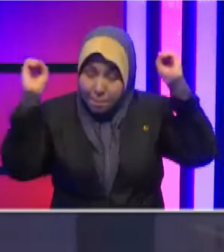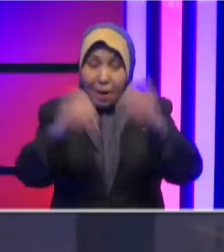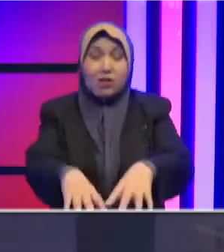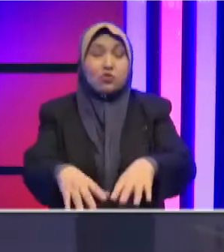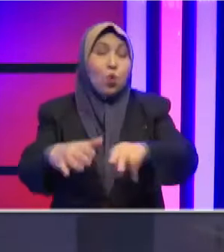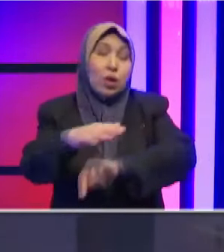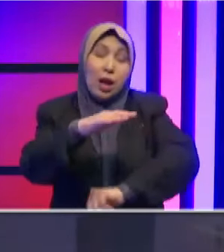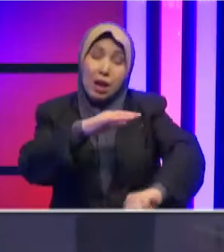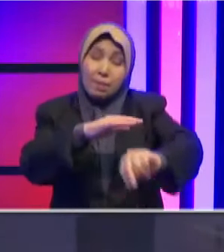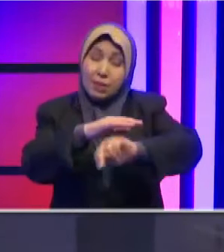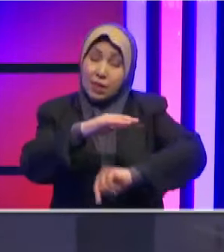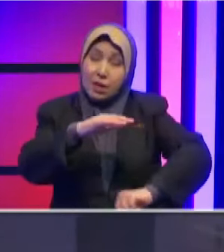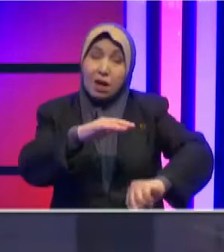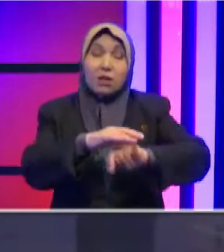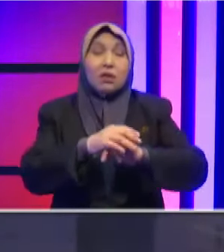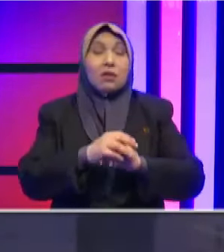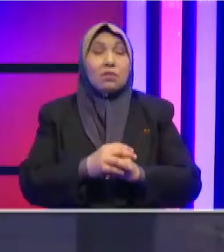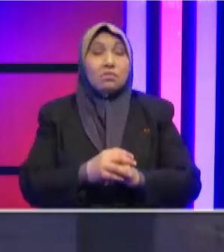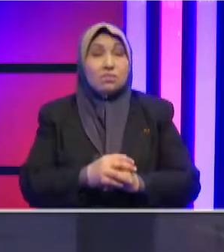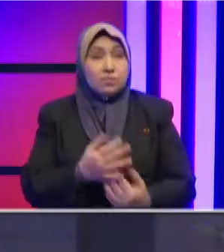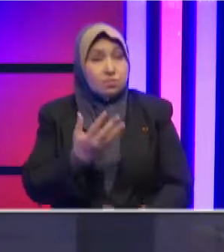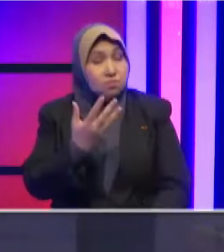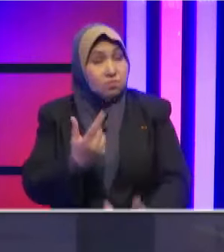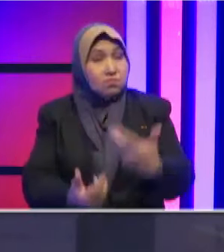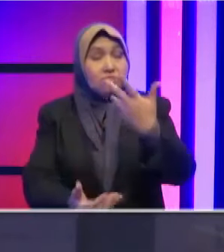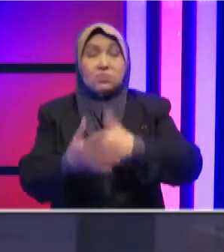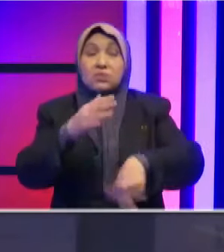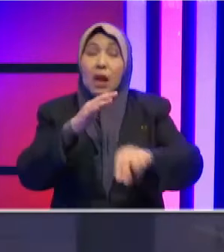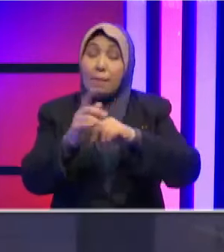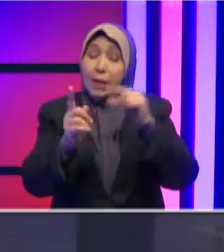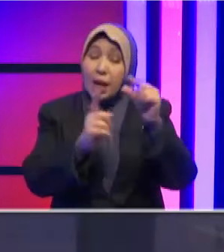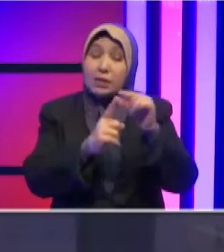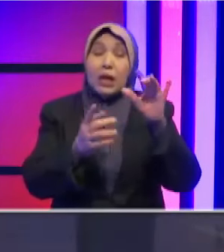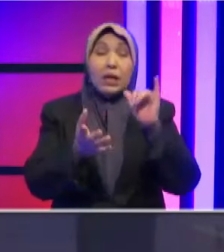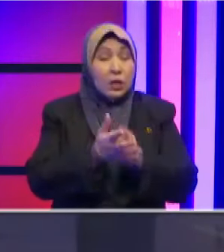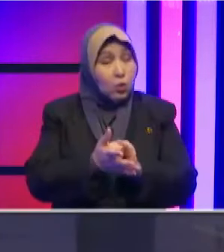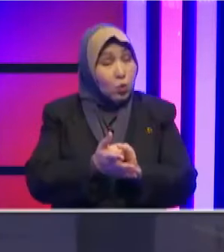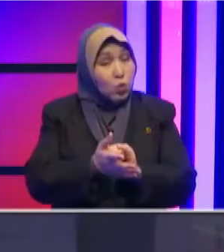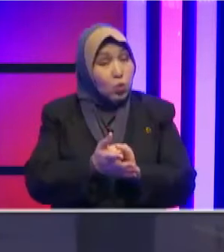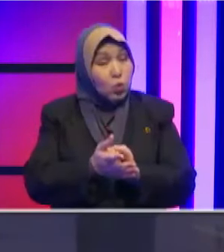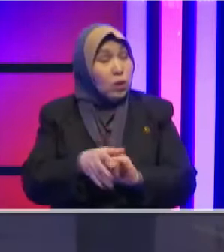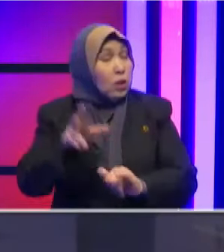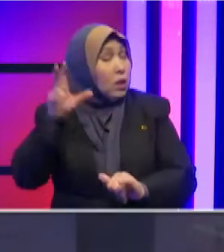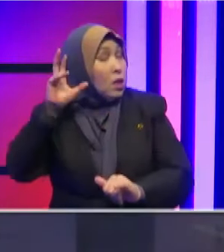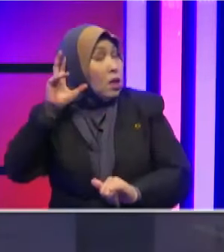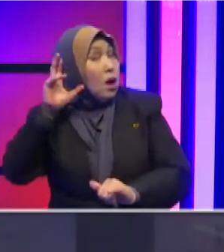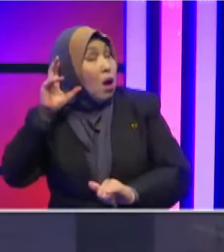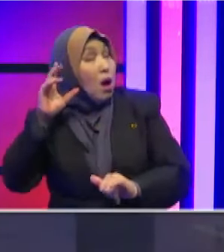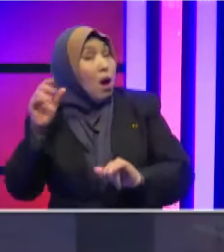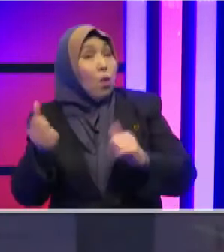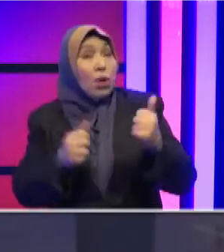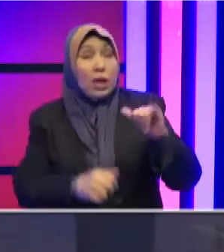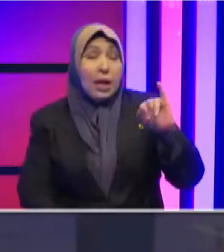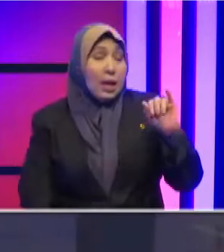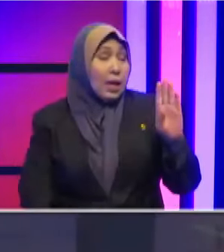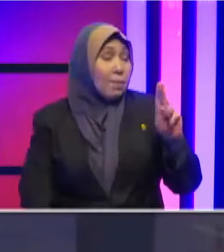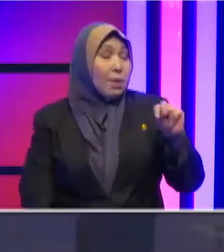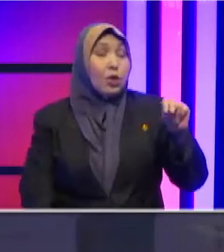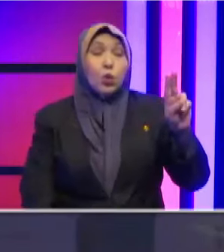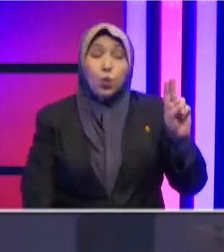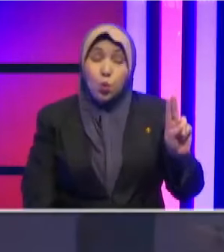ta'ala di dalam di dalam api neraka perkataan tersebut didengar oleh Ibnu